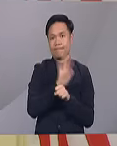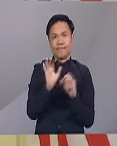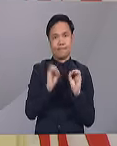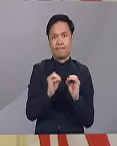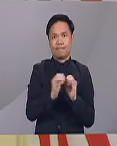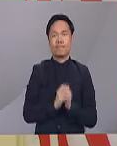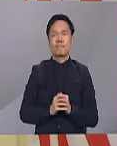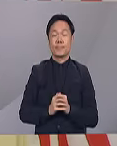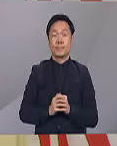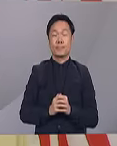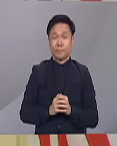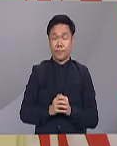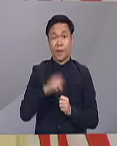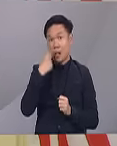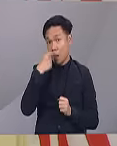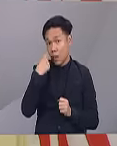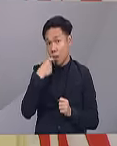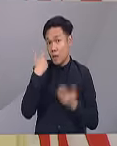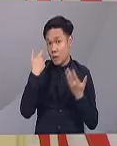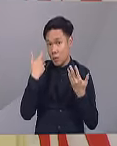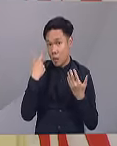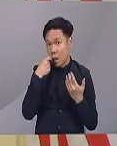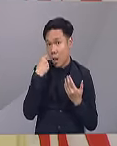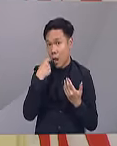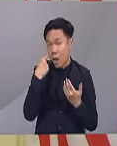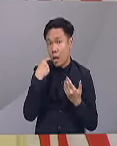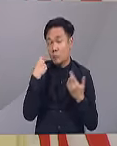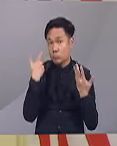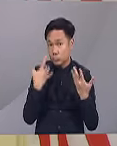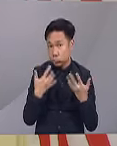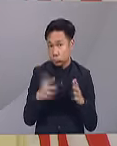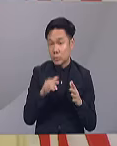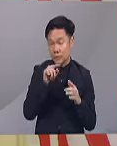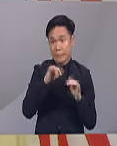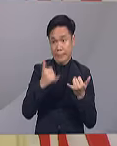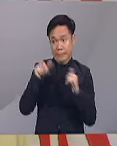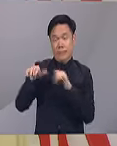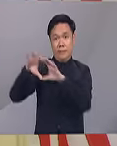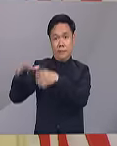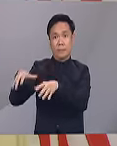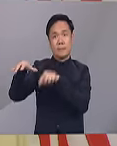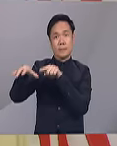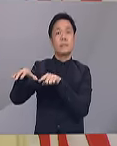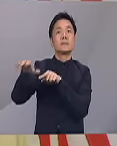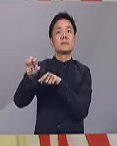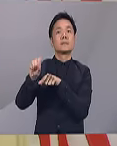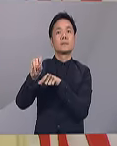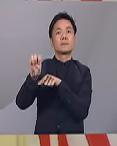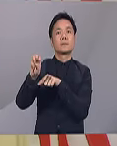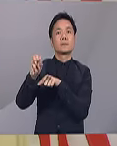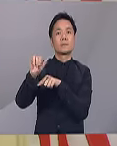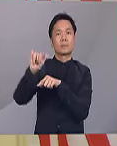Dan saringan juga sekarang ini sedang dilakukan di depo Semenyih. Jadi setakat ini tidak ada isu